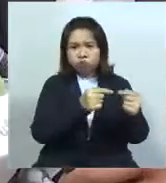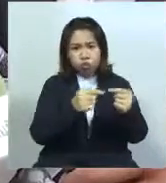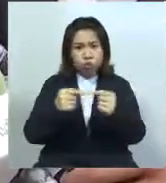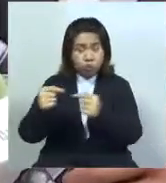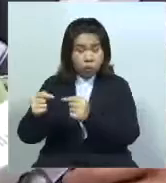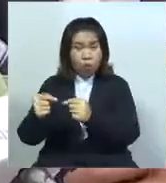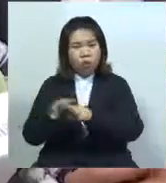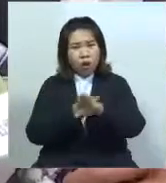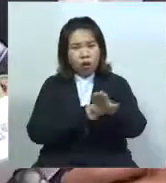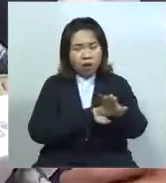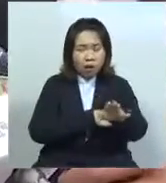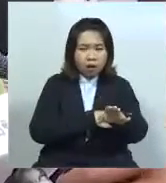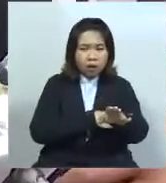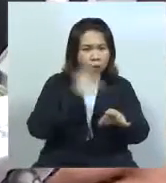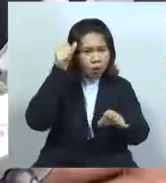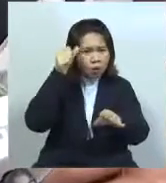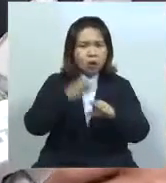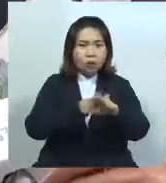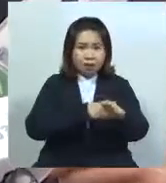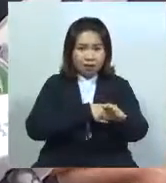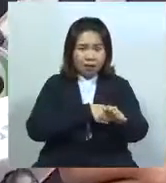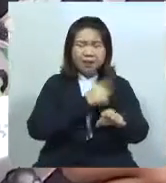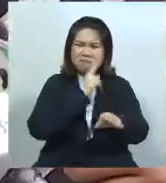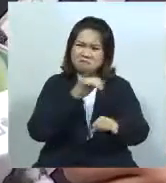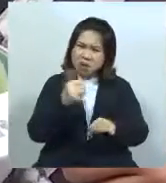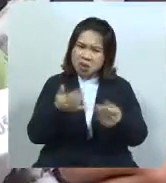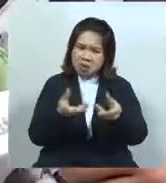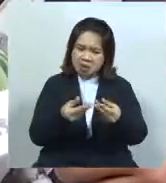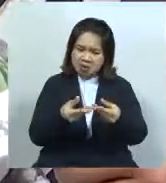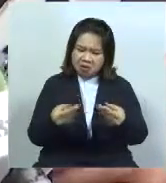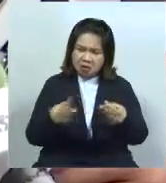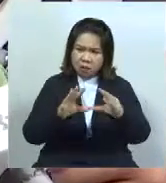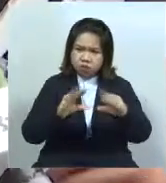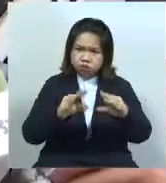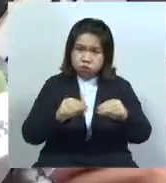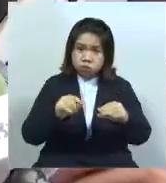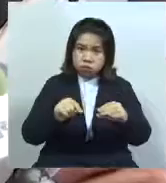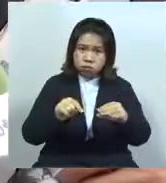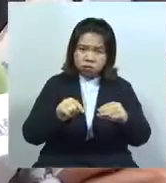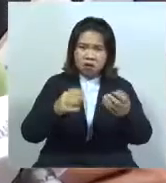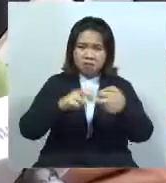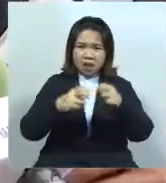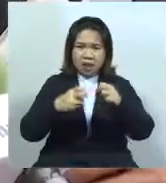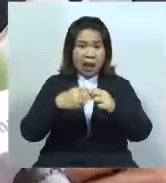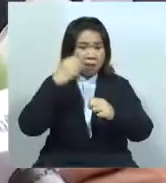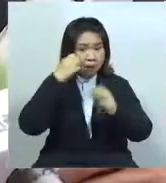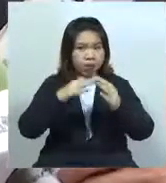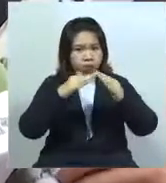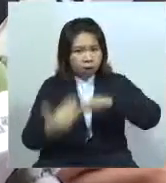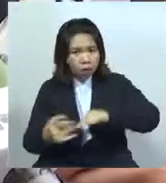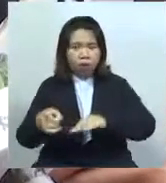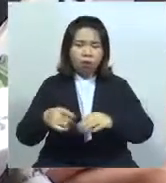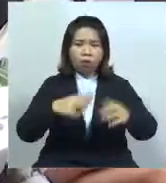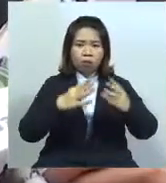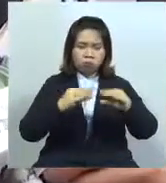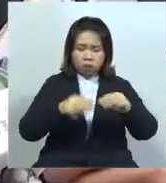ต่อเนื่องกันคาดว่าจะมีดินโคลนถล่มเป็นอันตรายกับบ้านช่องบ้านเรือนประชาชนเป็นหลักนะครับแล้